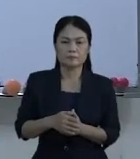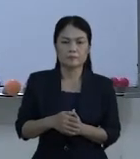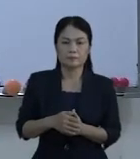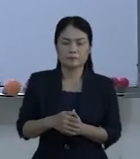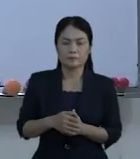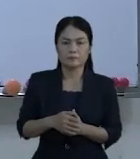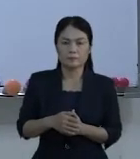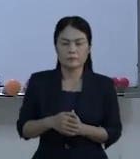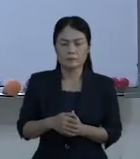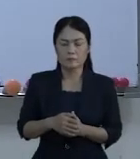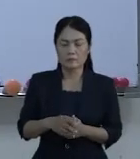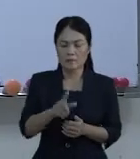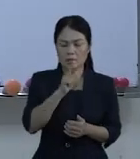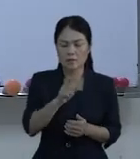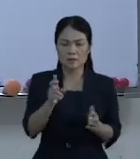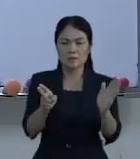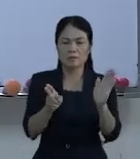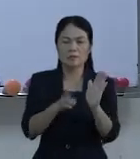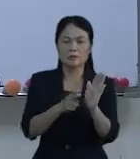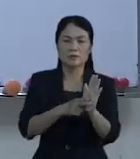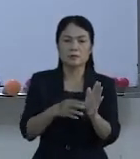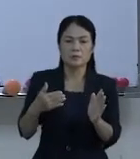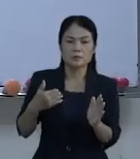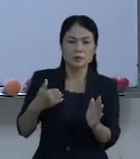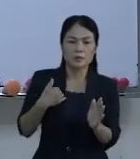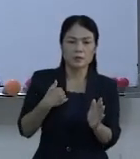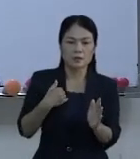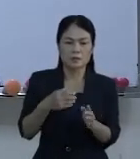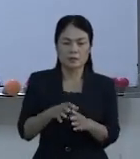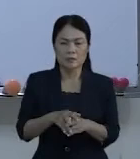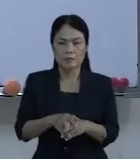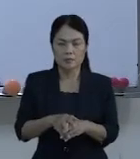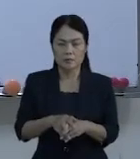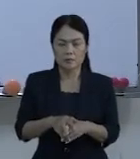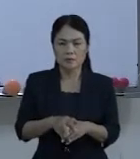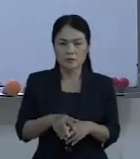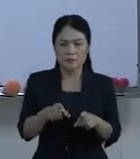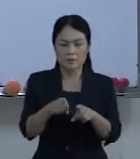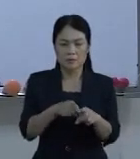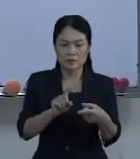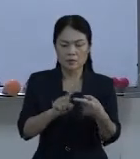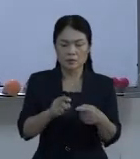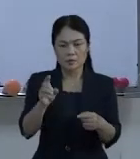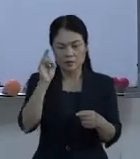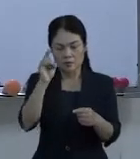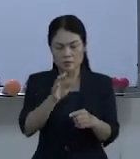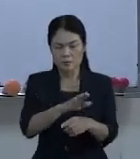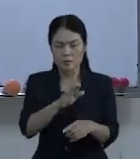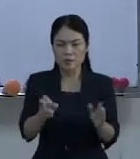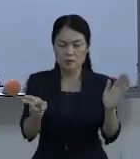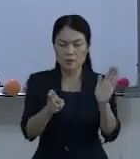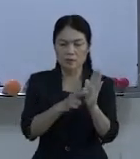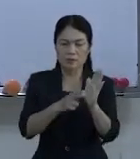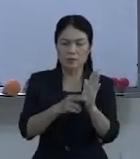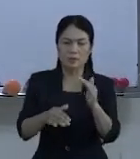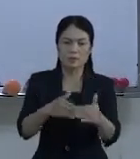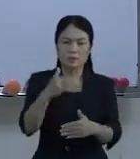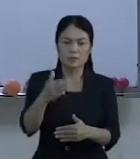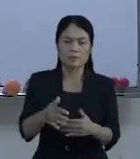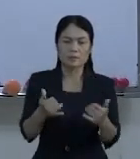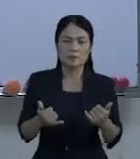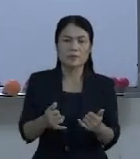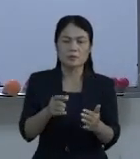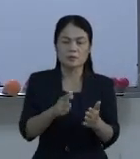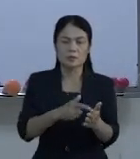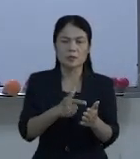ở lớp cao nói chuyện cho bà tiết là cụ miền tuột lệnh một tiết là cái này dù là con hơi là cho bà chuyện gì thực tiết vậy